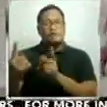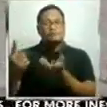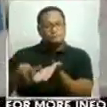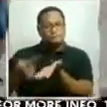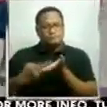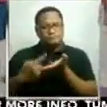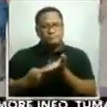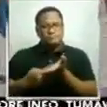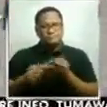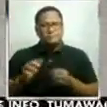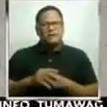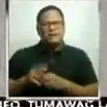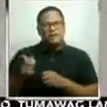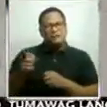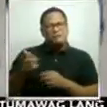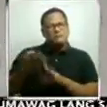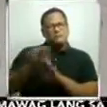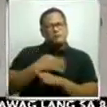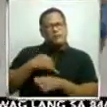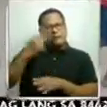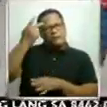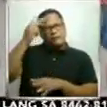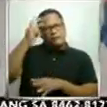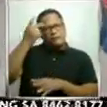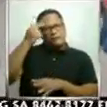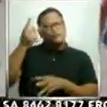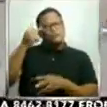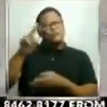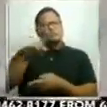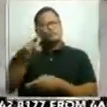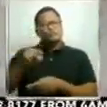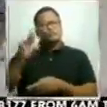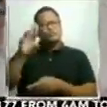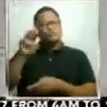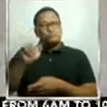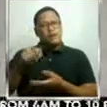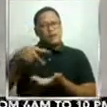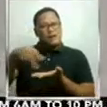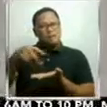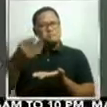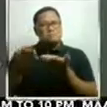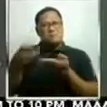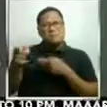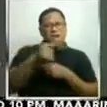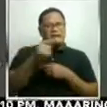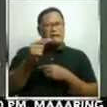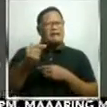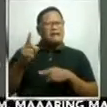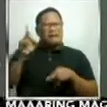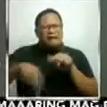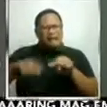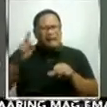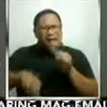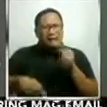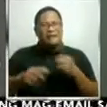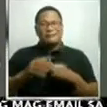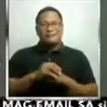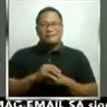raw ay nagdalawang isip si Roy sa pag-organisa ng Zumba dahil baka hindi kayanin ng mga pasyenteng senior citizen.